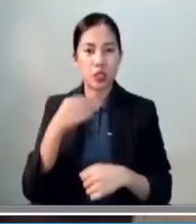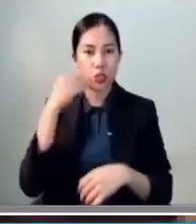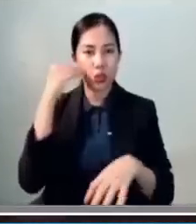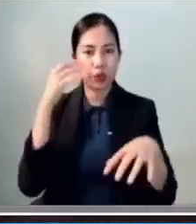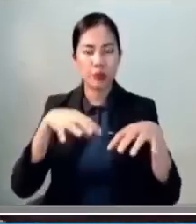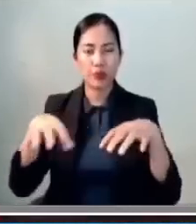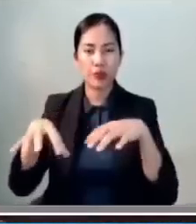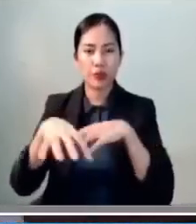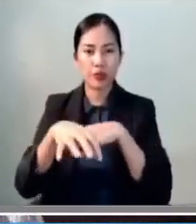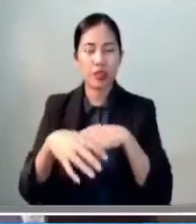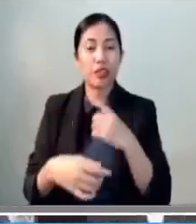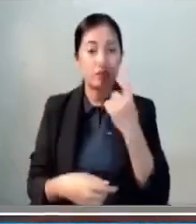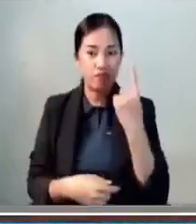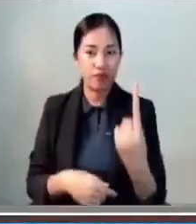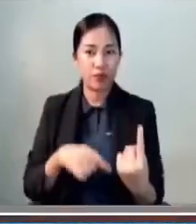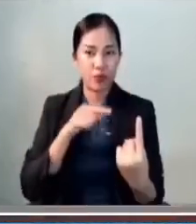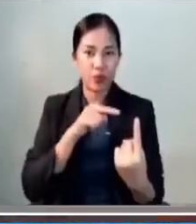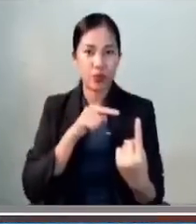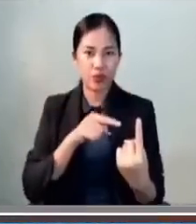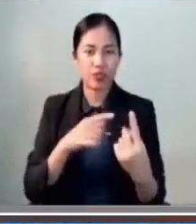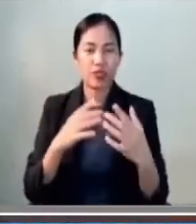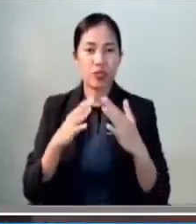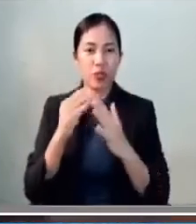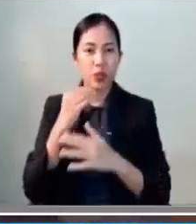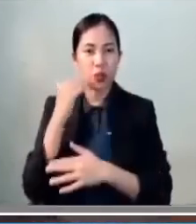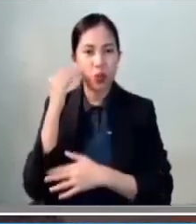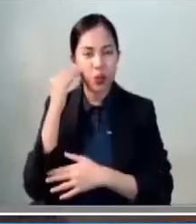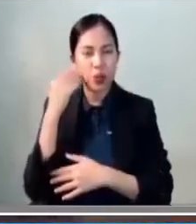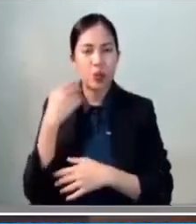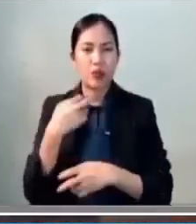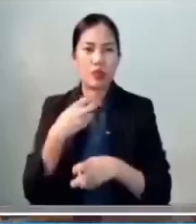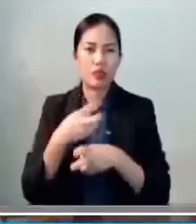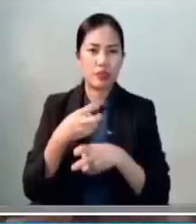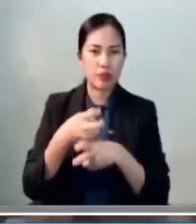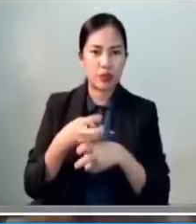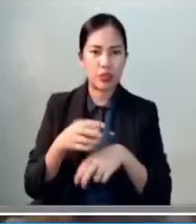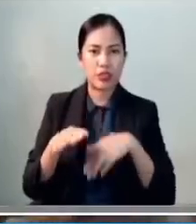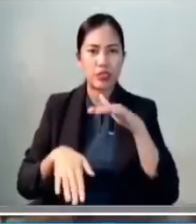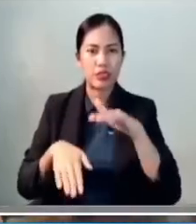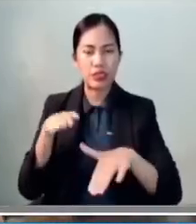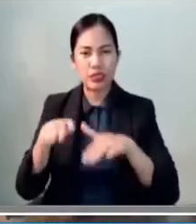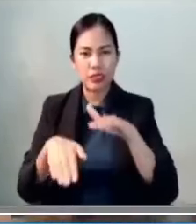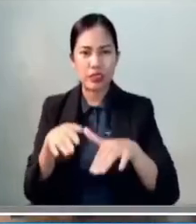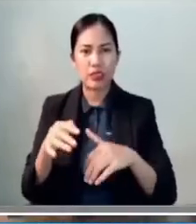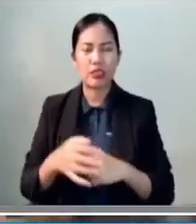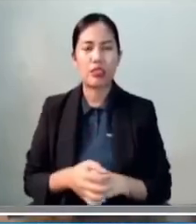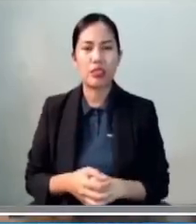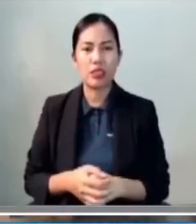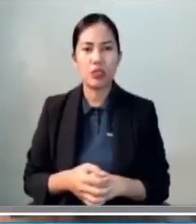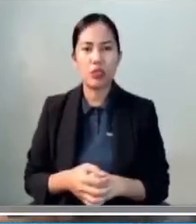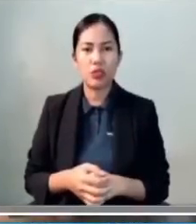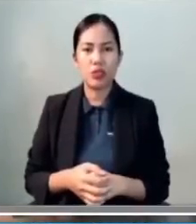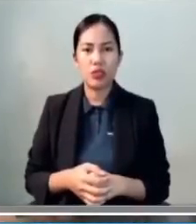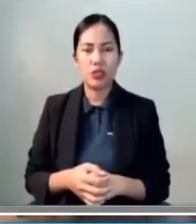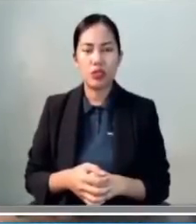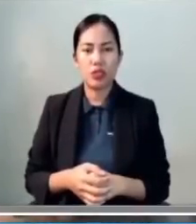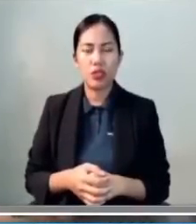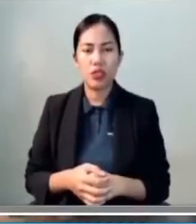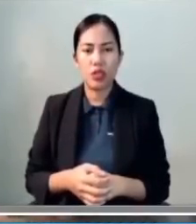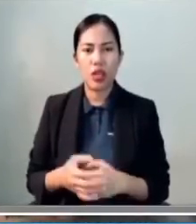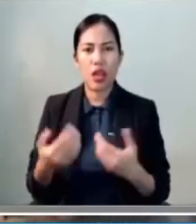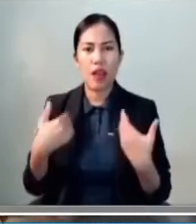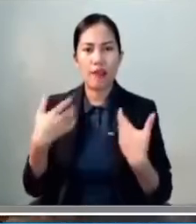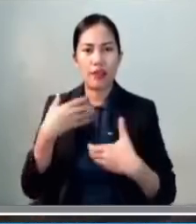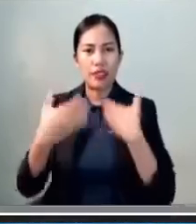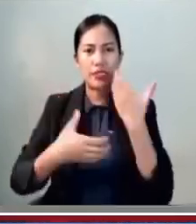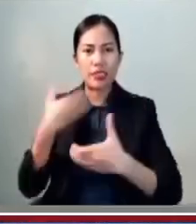daw ang senior citizen sa bahay at hirap na sa paglalakad. Pagkuha po ng mga gamit po namin, tapos may sumisigaw po ng matanda,